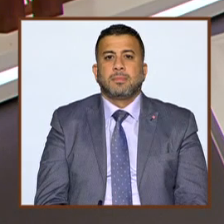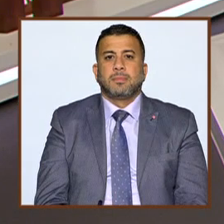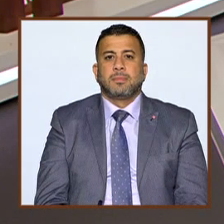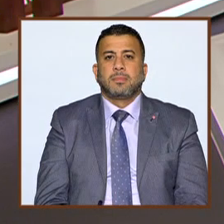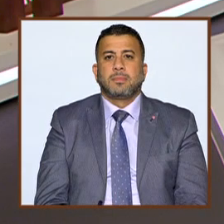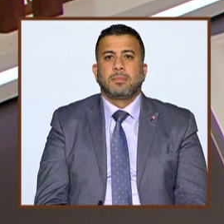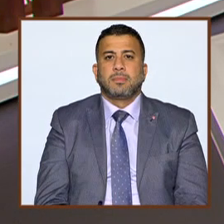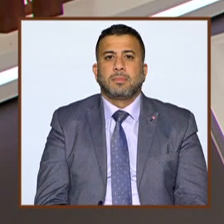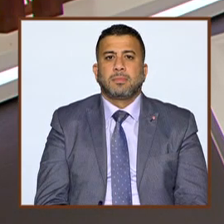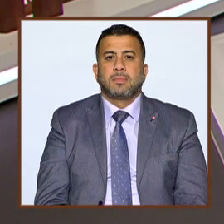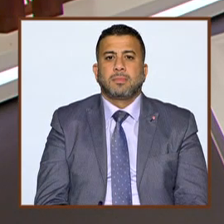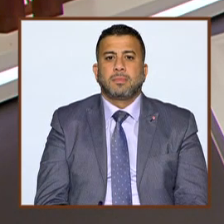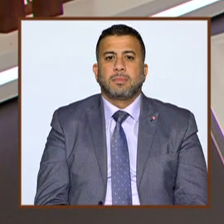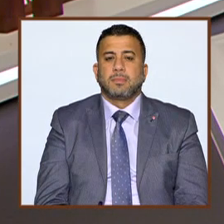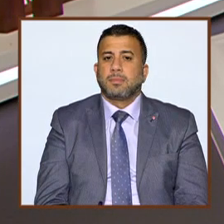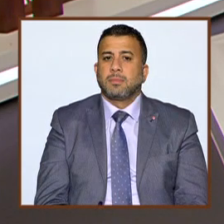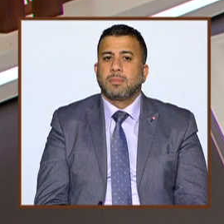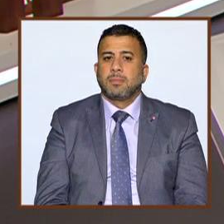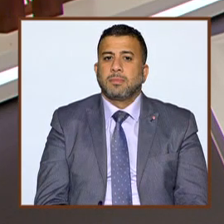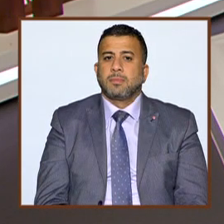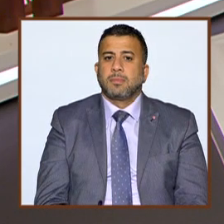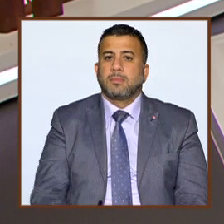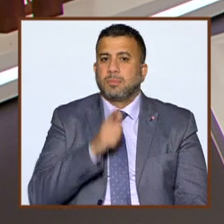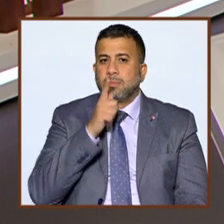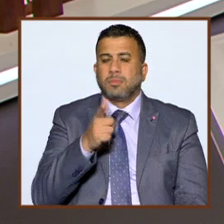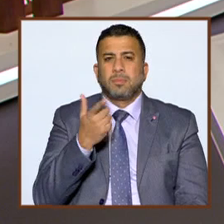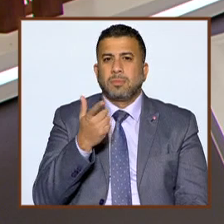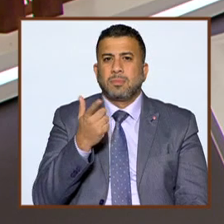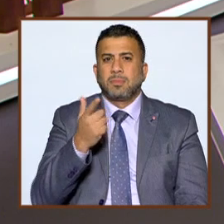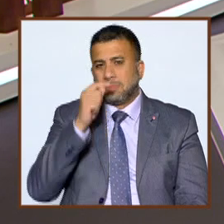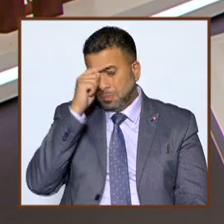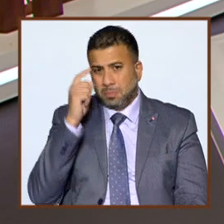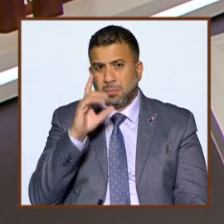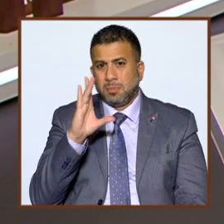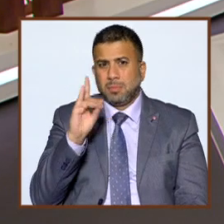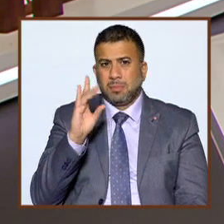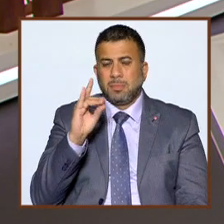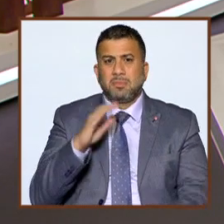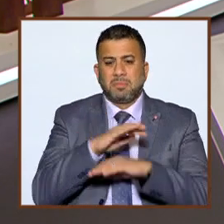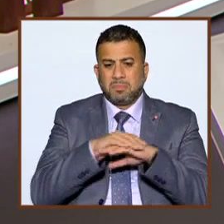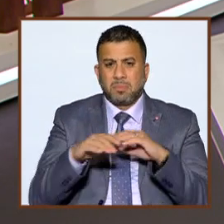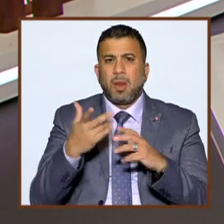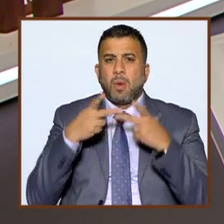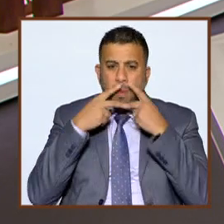الكلب والقط اكرمكم الله ينقض الوضوء، وايضا اذا لعبهما؟